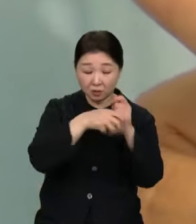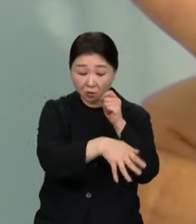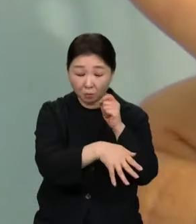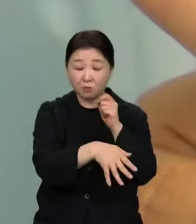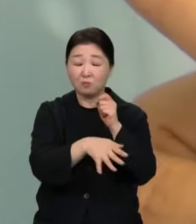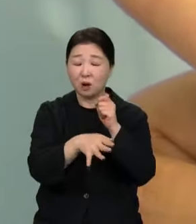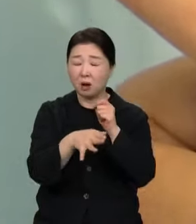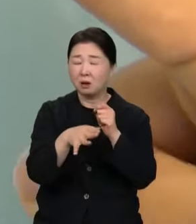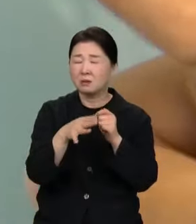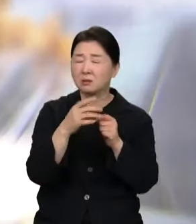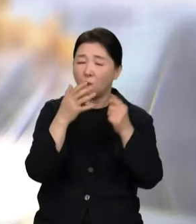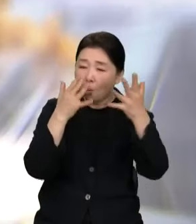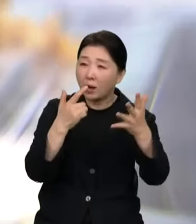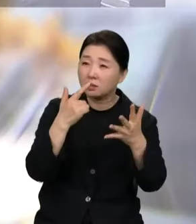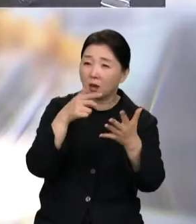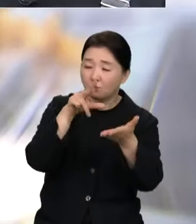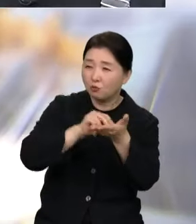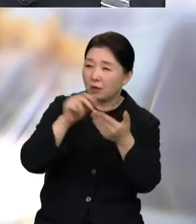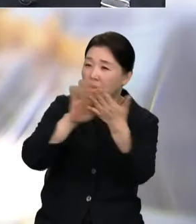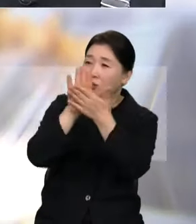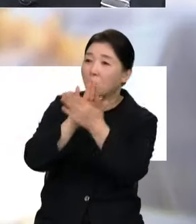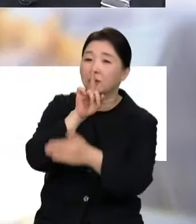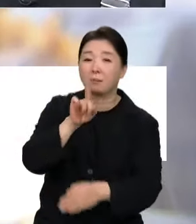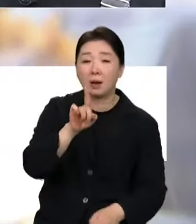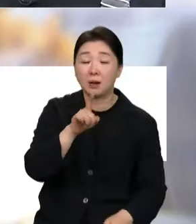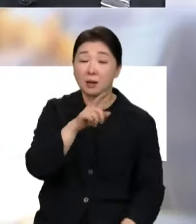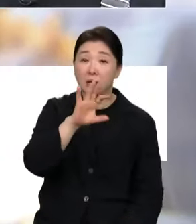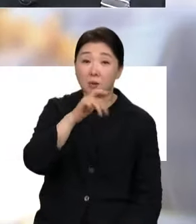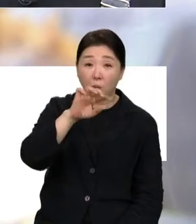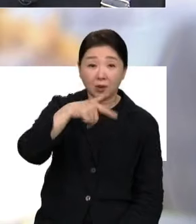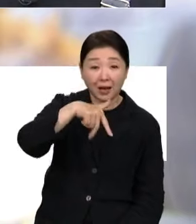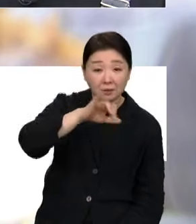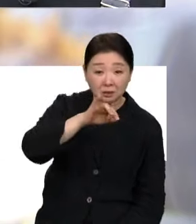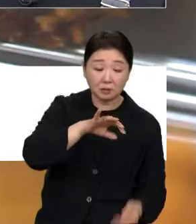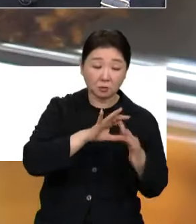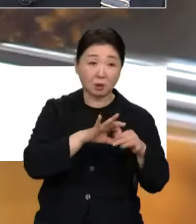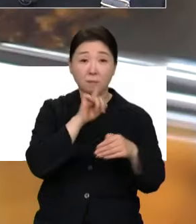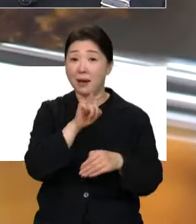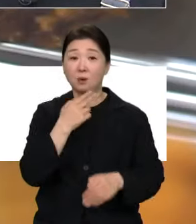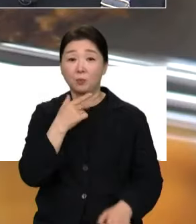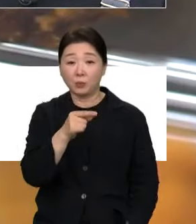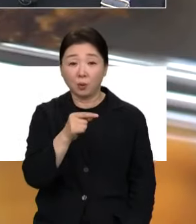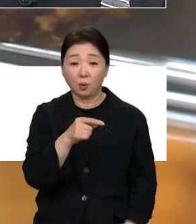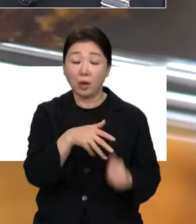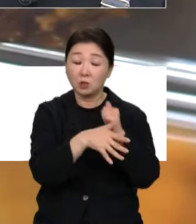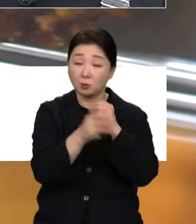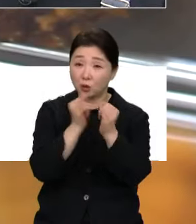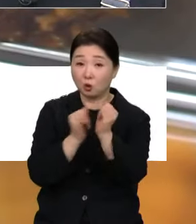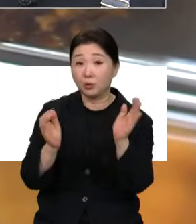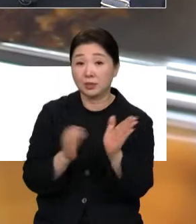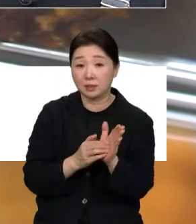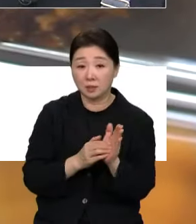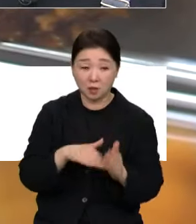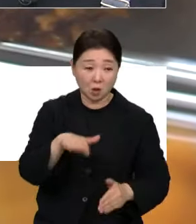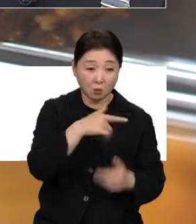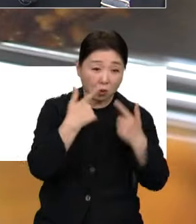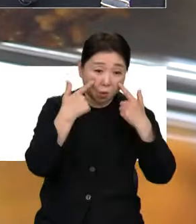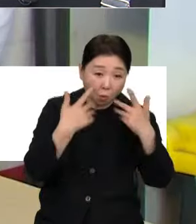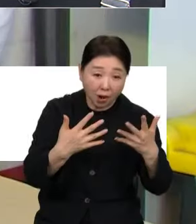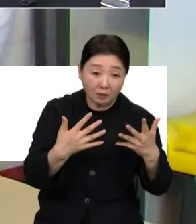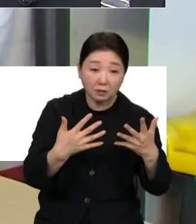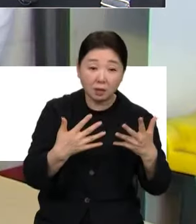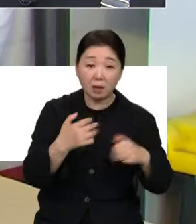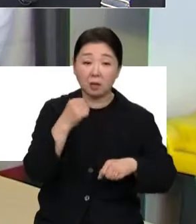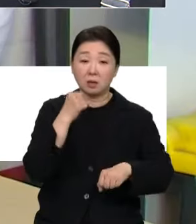있다고 주장합니다. 연돈 볼카츠에 관련돼서는 아예 언급을 안 하잖아요. 그냥 점주 인터뷰로 끝나고. 저희는 확실히 줄고